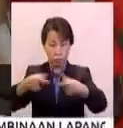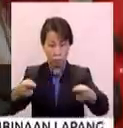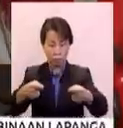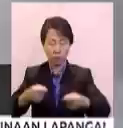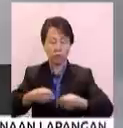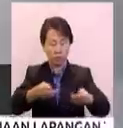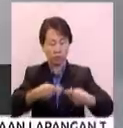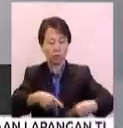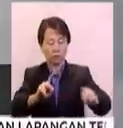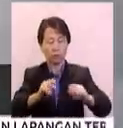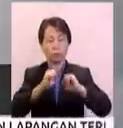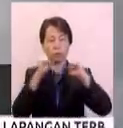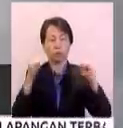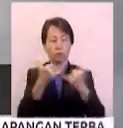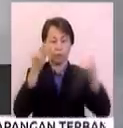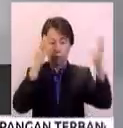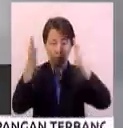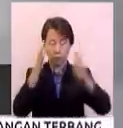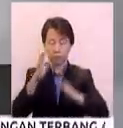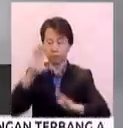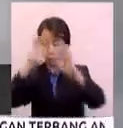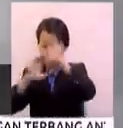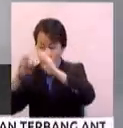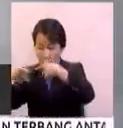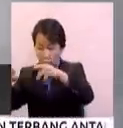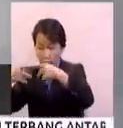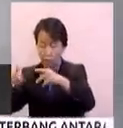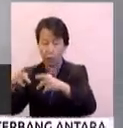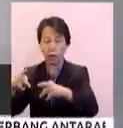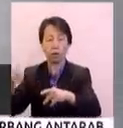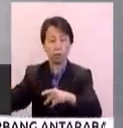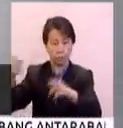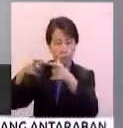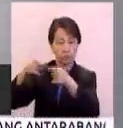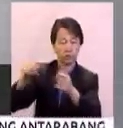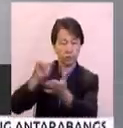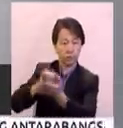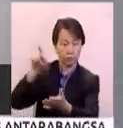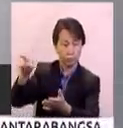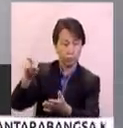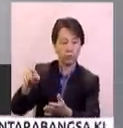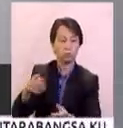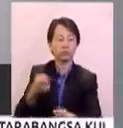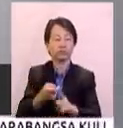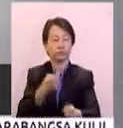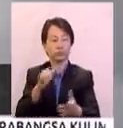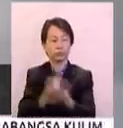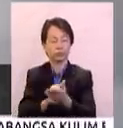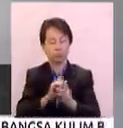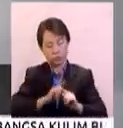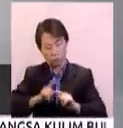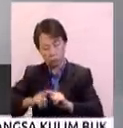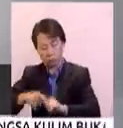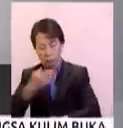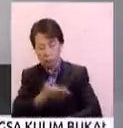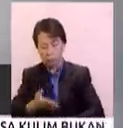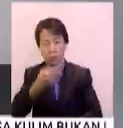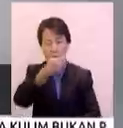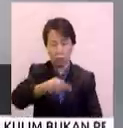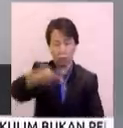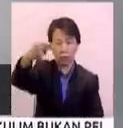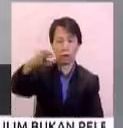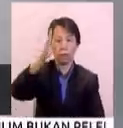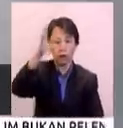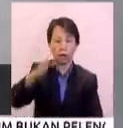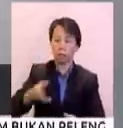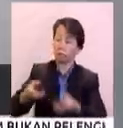membuka ruang kepada syarikat tempatan meneroka pasaran negara matahari terbit itu. Hasilnya, pelbagai produk halal Malaysia